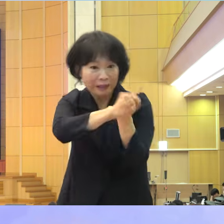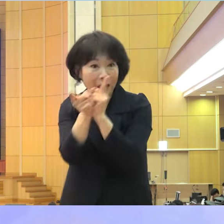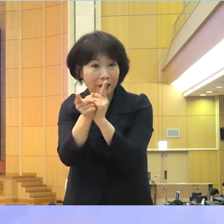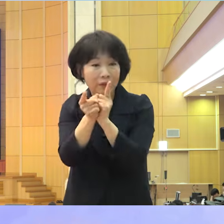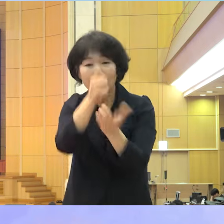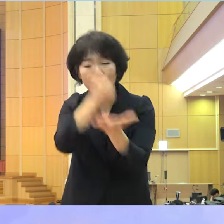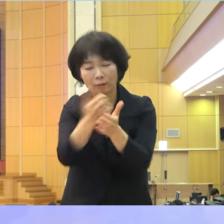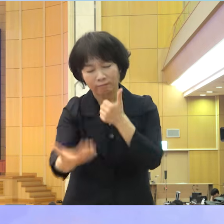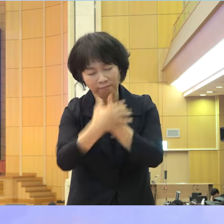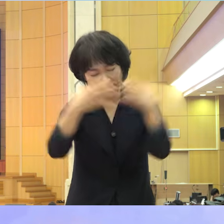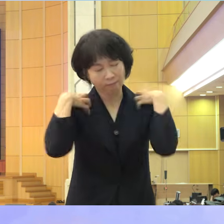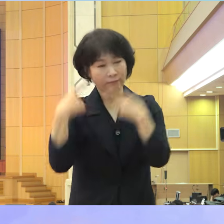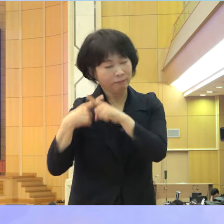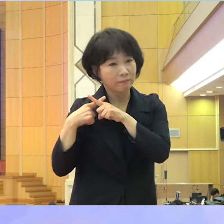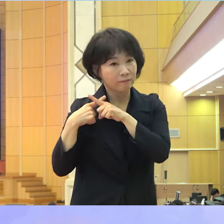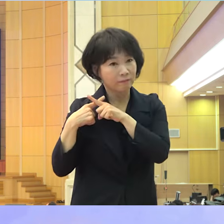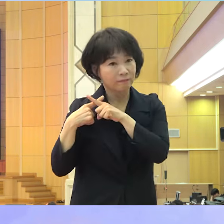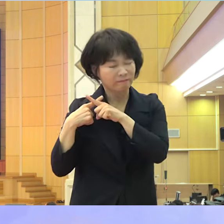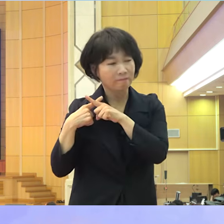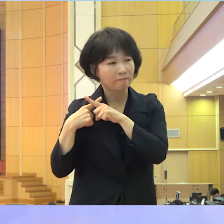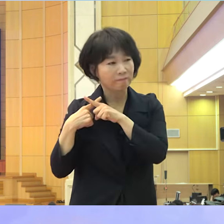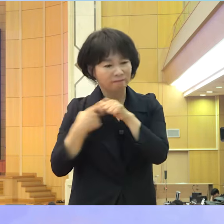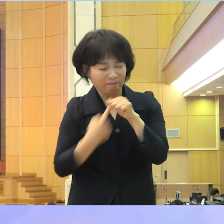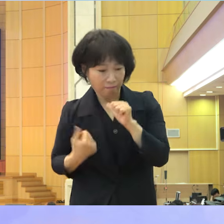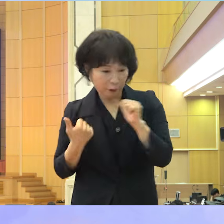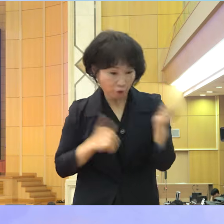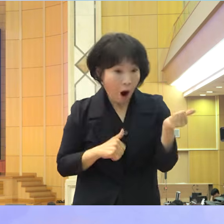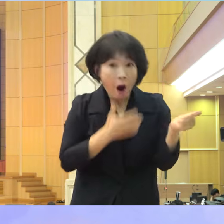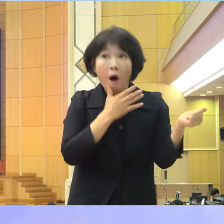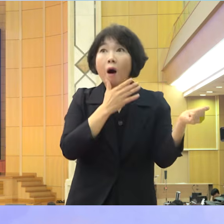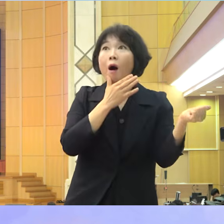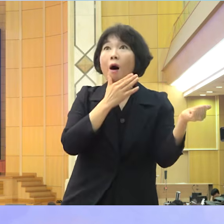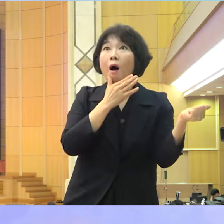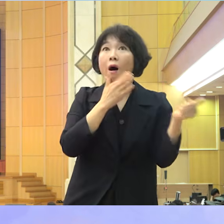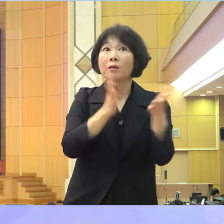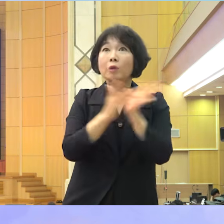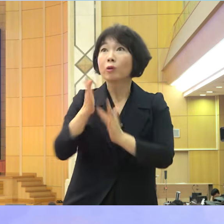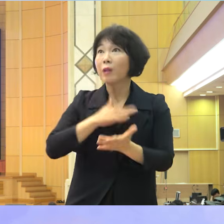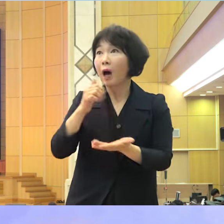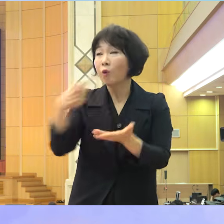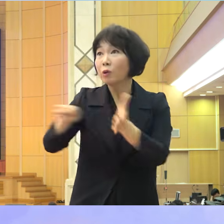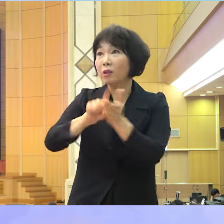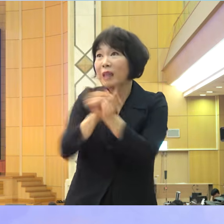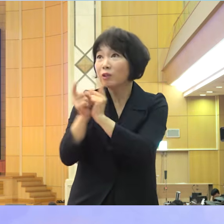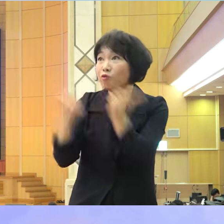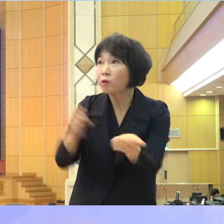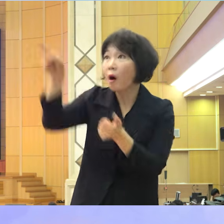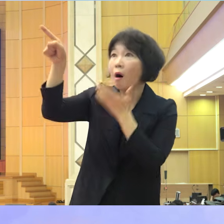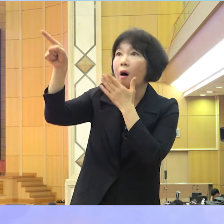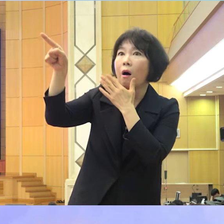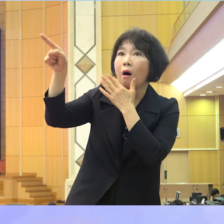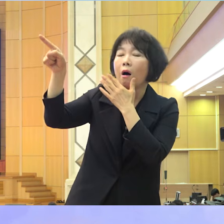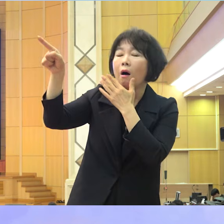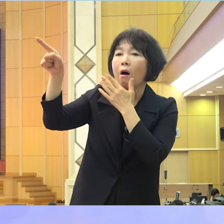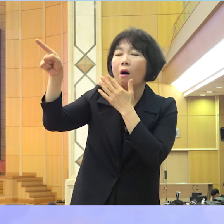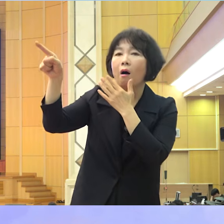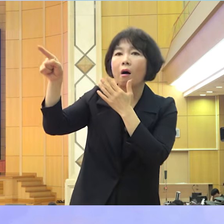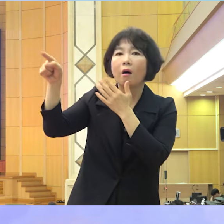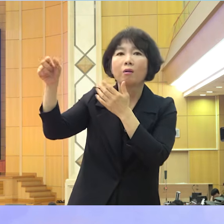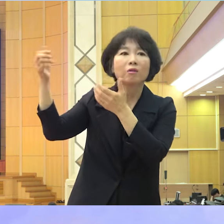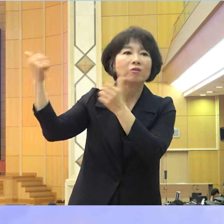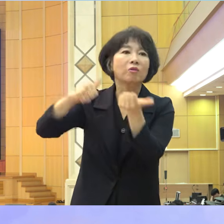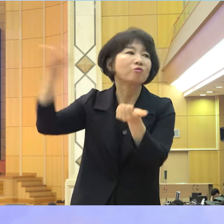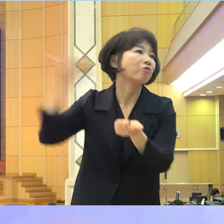죽을 자리에 대신 죽어줬다, 이런 뜻이에요. 그리스도께서 우리를 위하여 저주를 받은 바 되사 율법의 저주에서, 아까 율법 알지 못하면 죽은